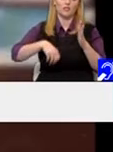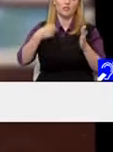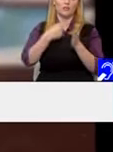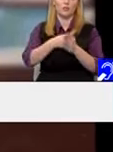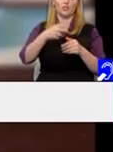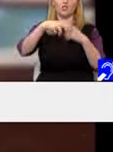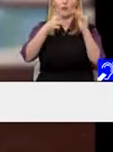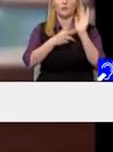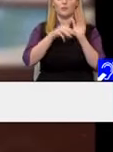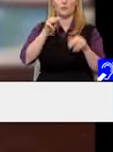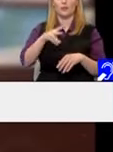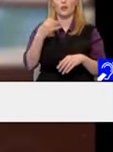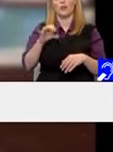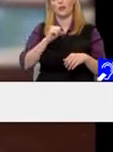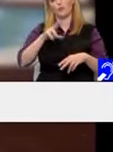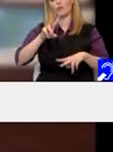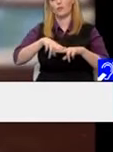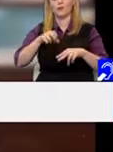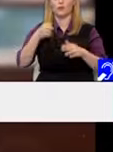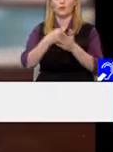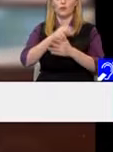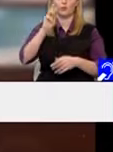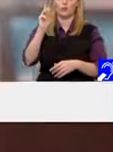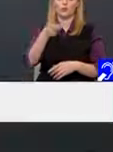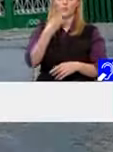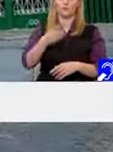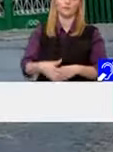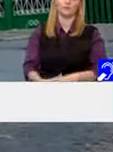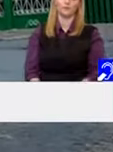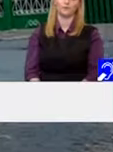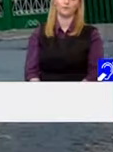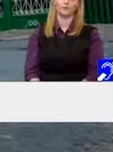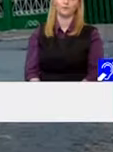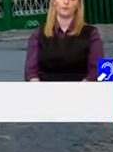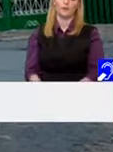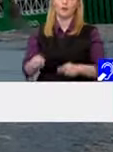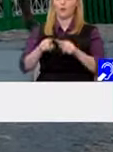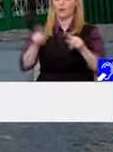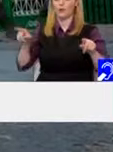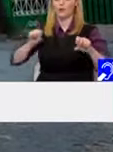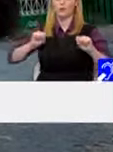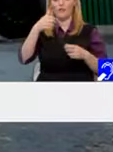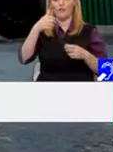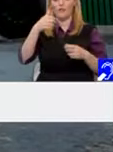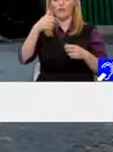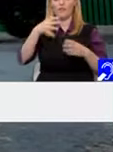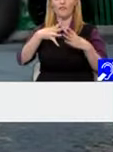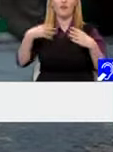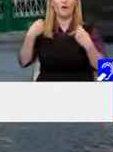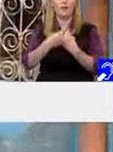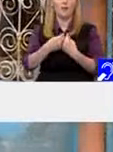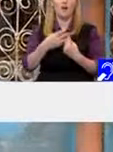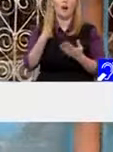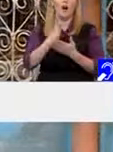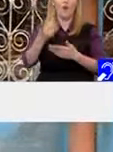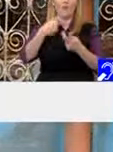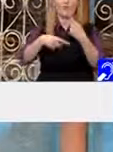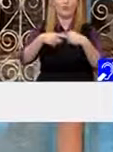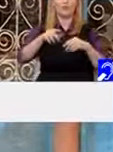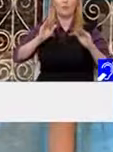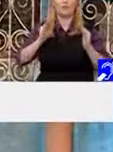la 17.000 de lei sau închisoare de până la 2 ani. În perioada rece a anului, familiile care au un venit mai